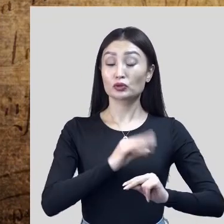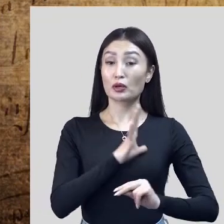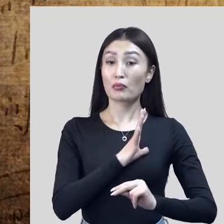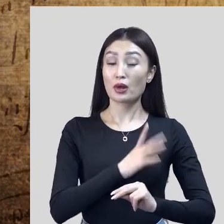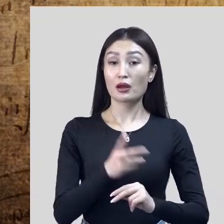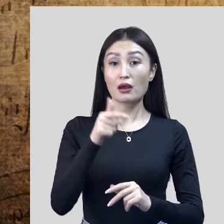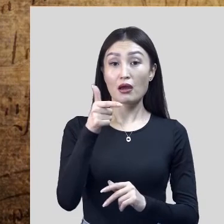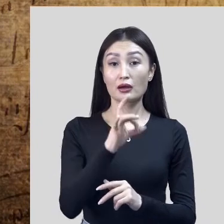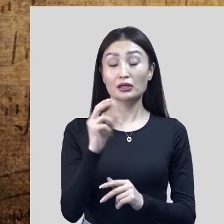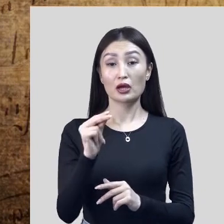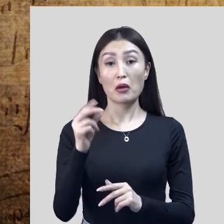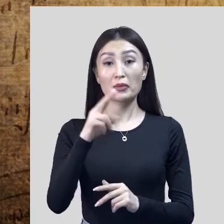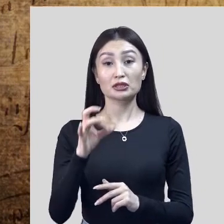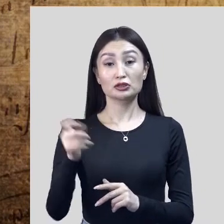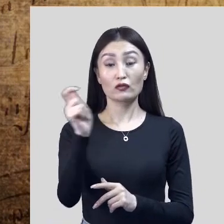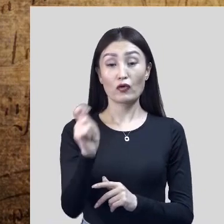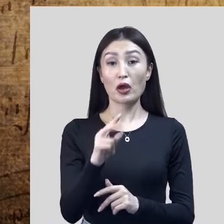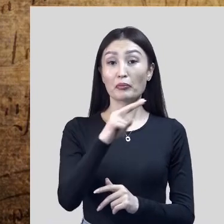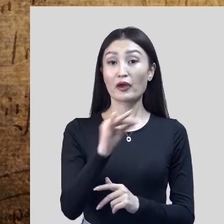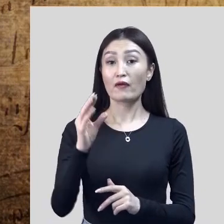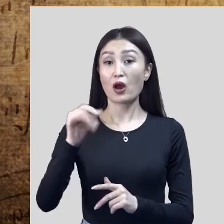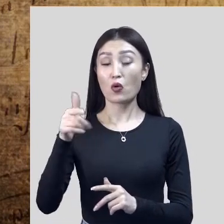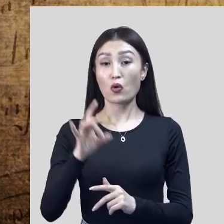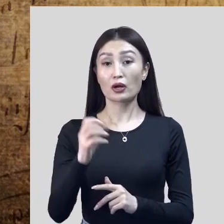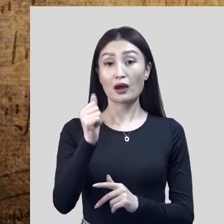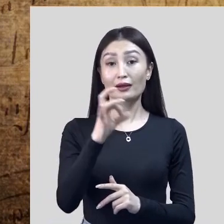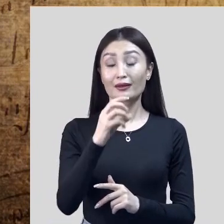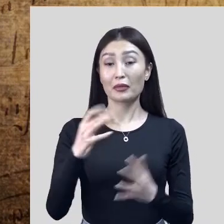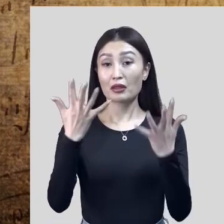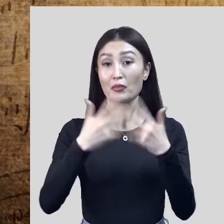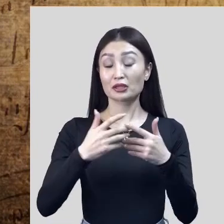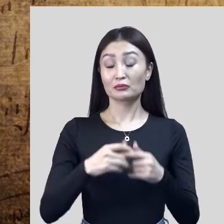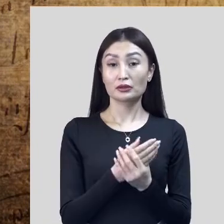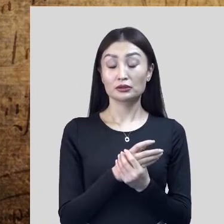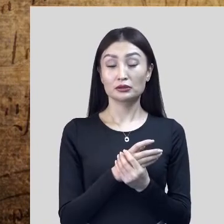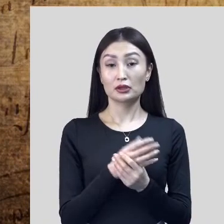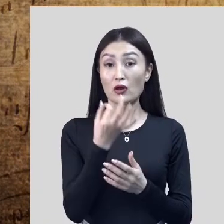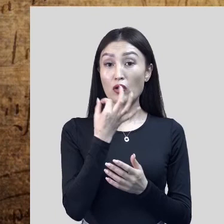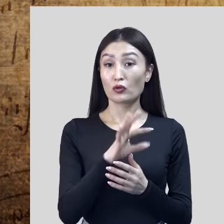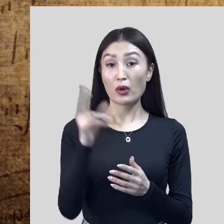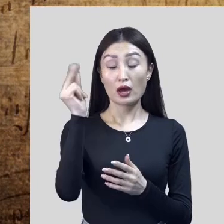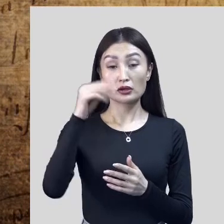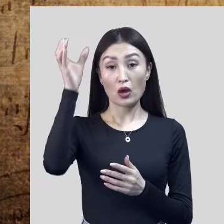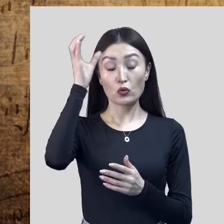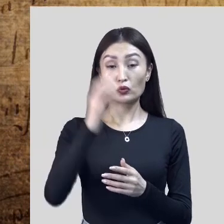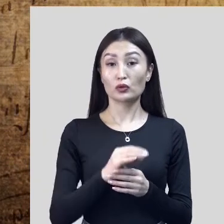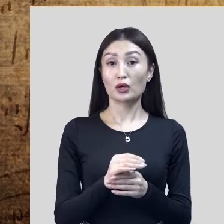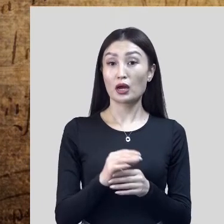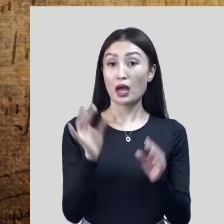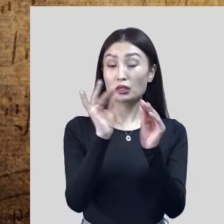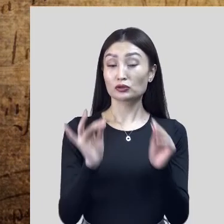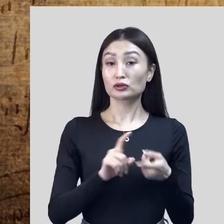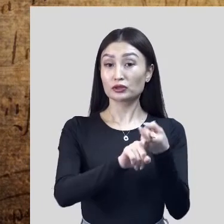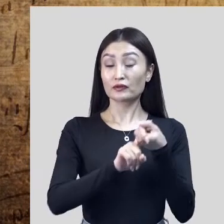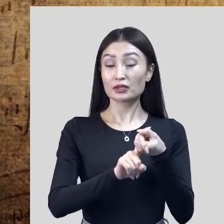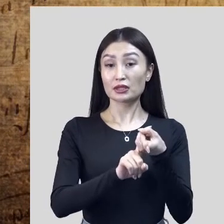посвящены греко-персидским войнам. Вклад Пифагора и Архимеда в развитие математики невозможно переоценить. Любая наука и сфера искусства так или иначе